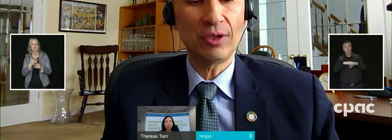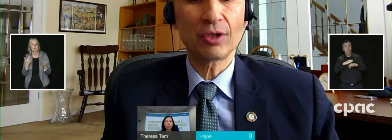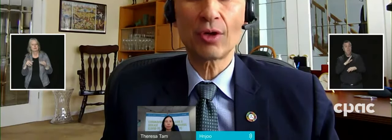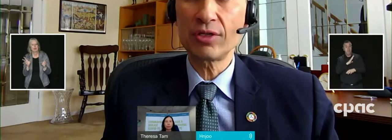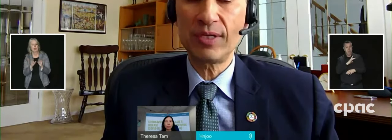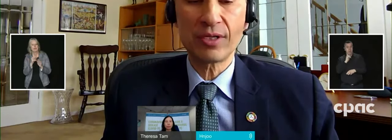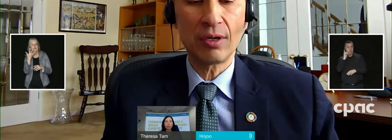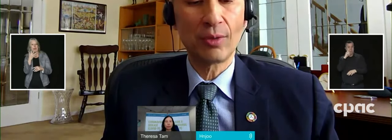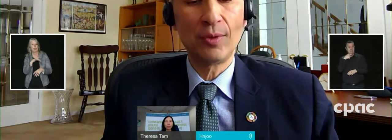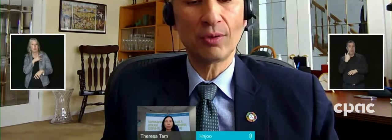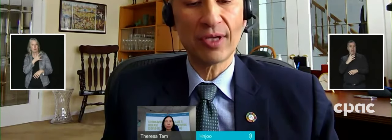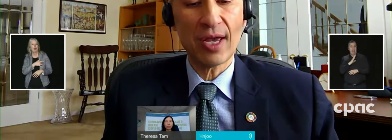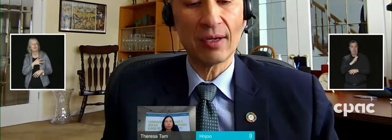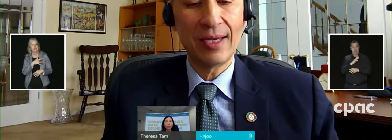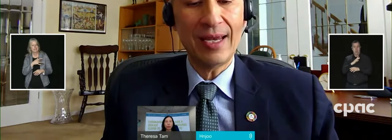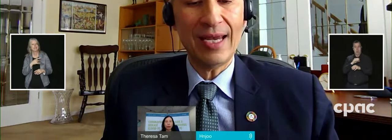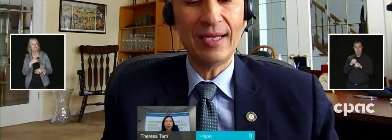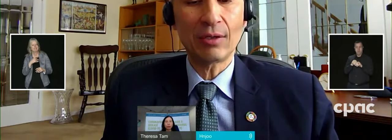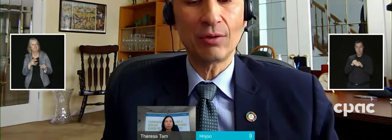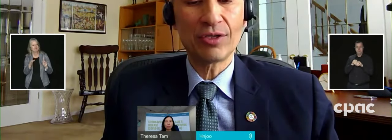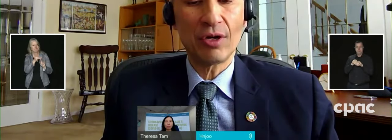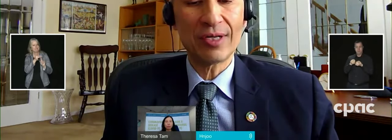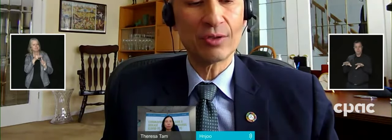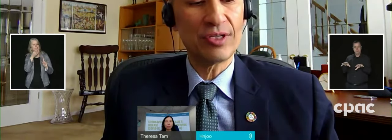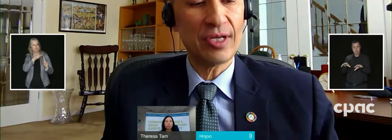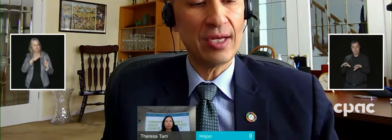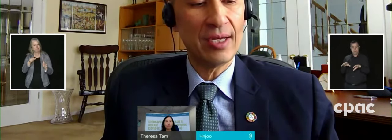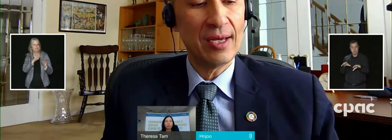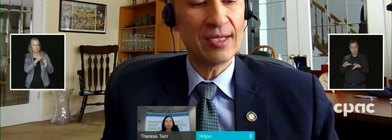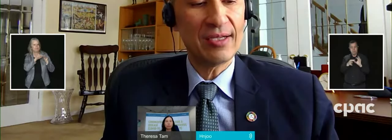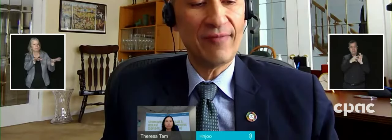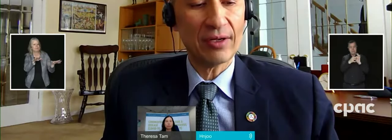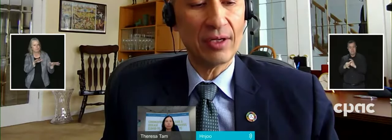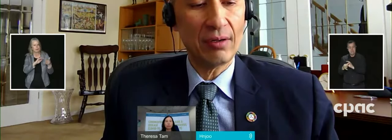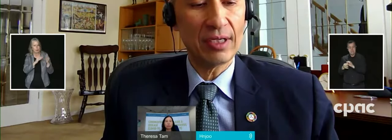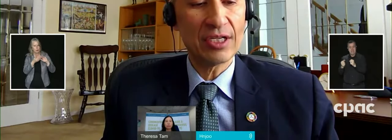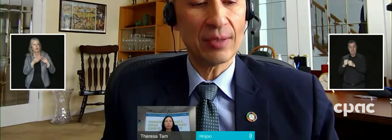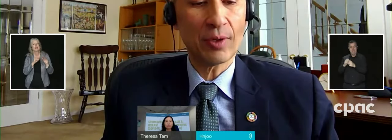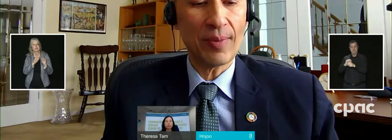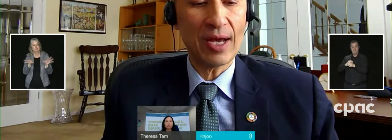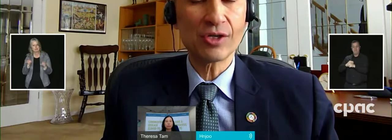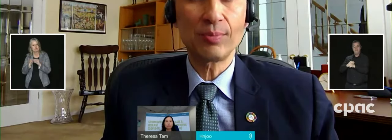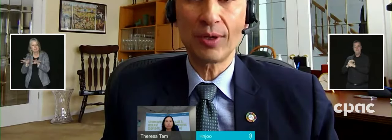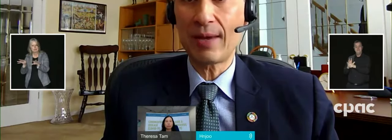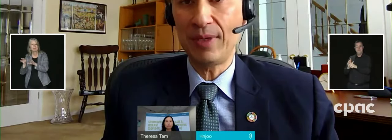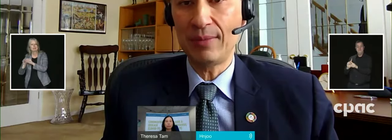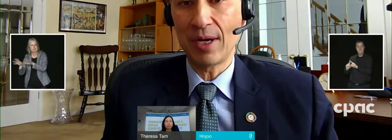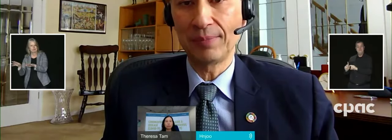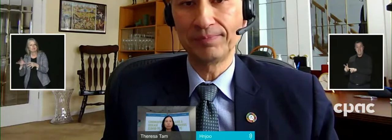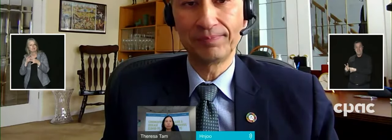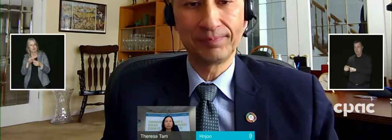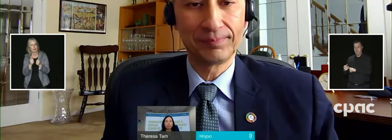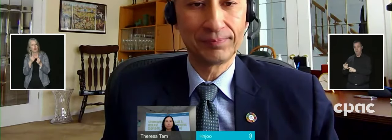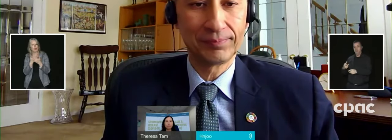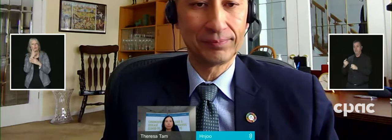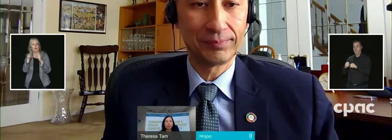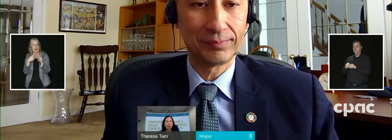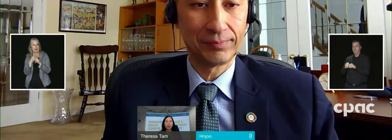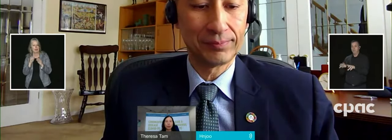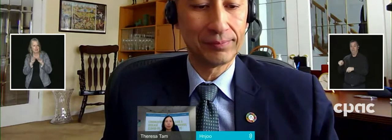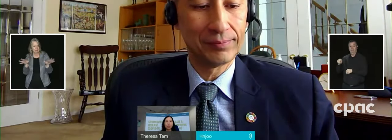tangibles d'une transmission communautaire et d'éclosion associées à ces variants qui se propagent plus rapidement.